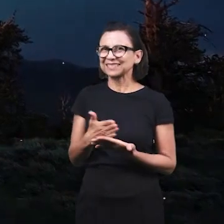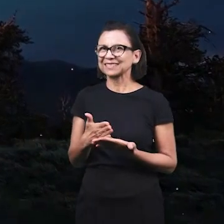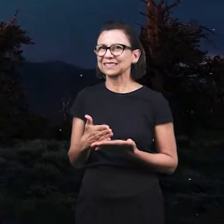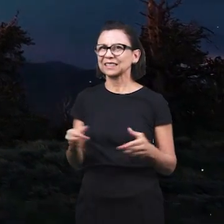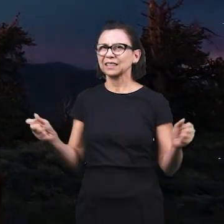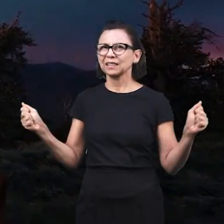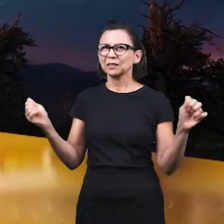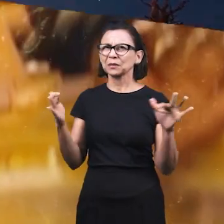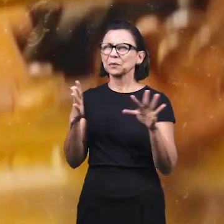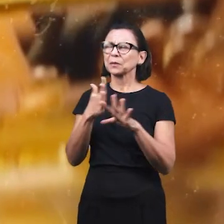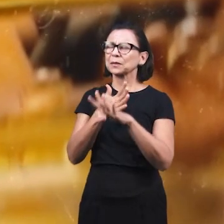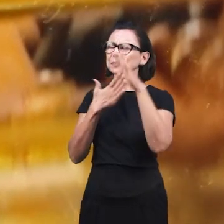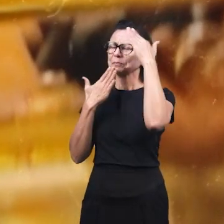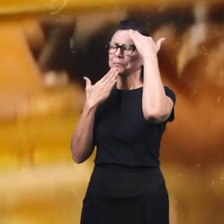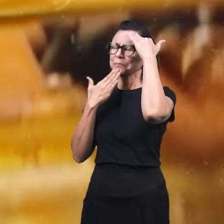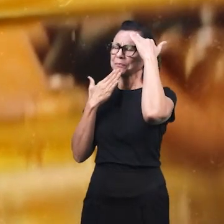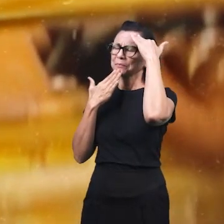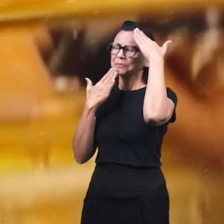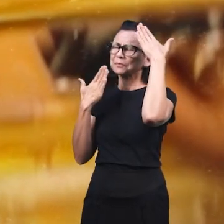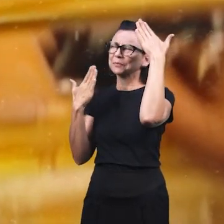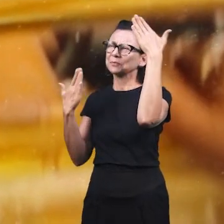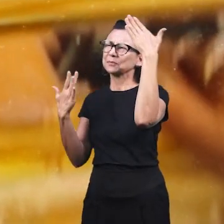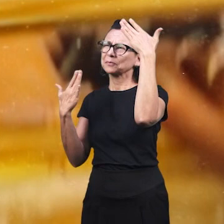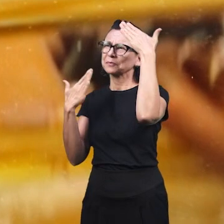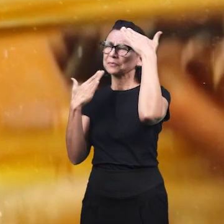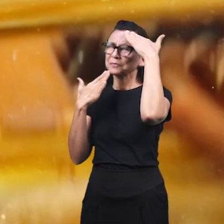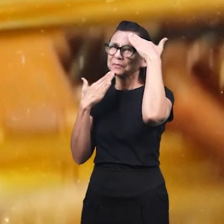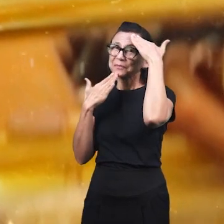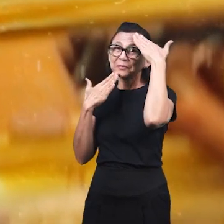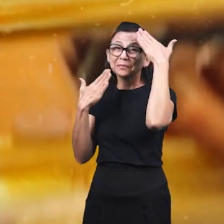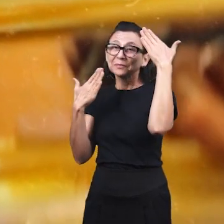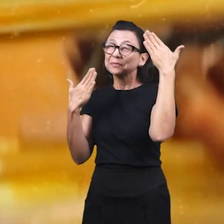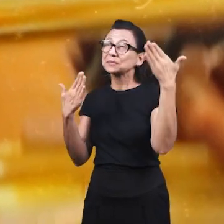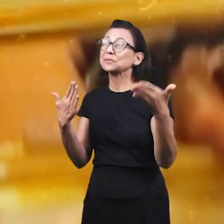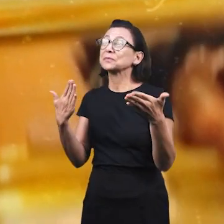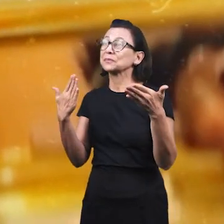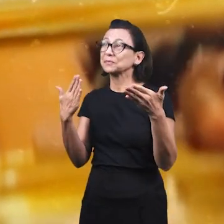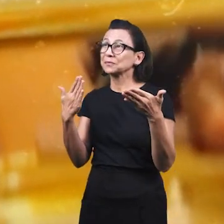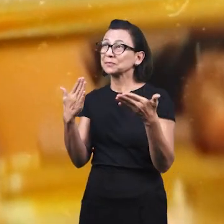И тогда начинай прославлять